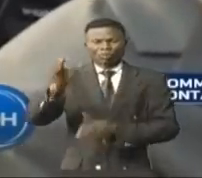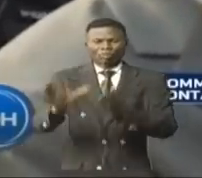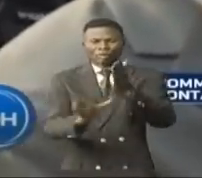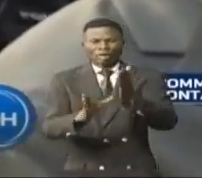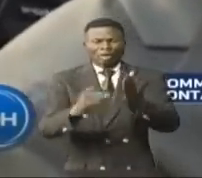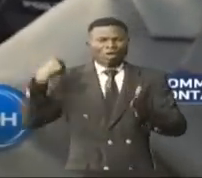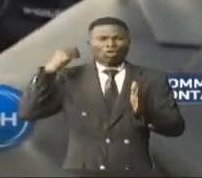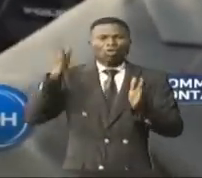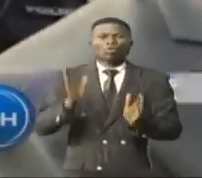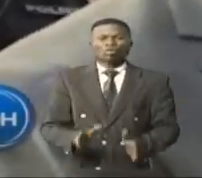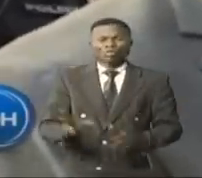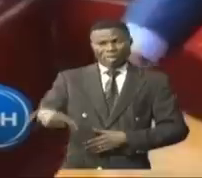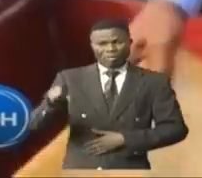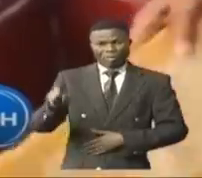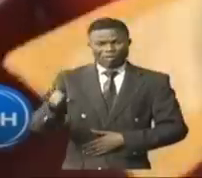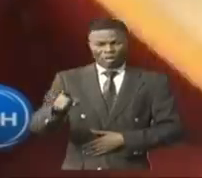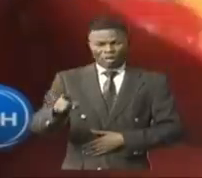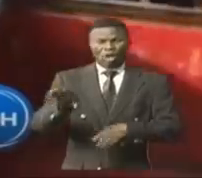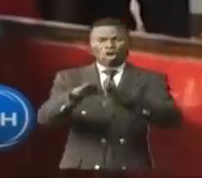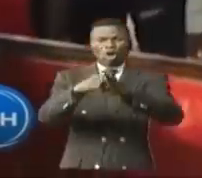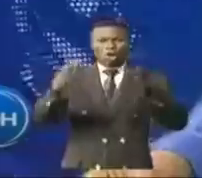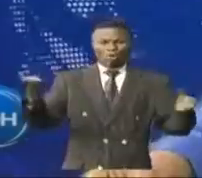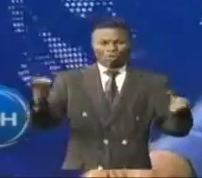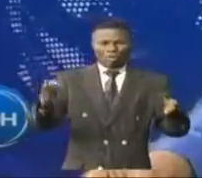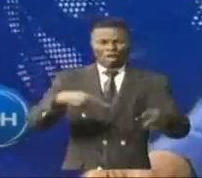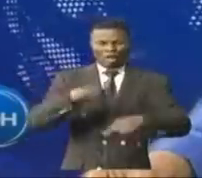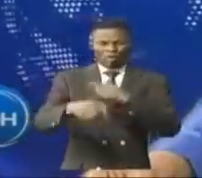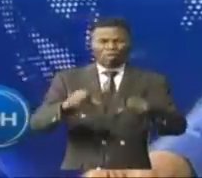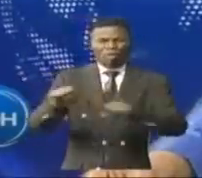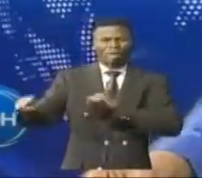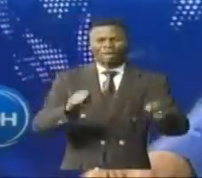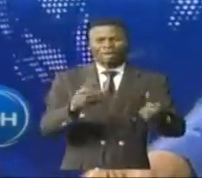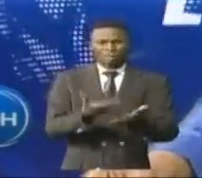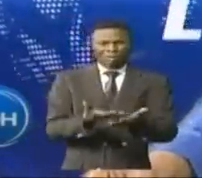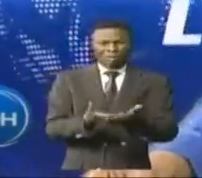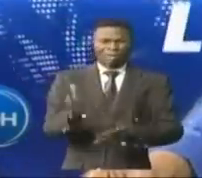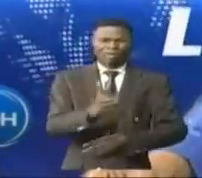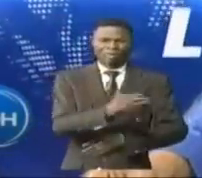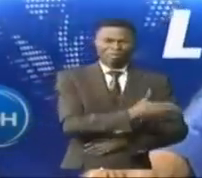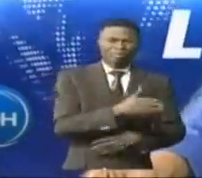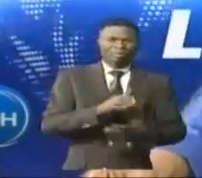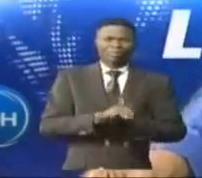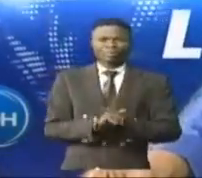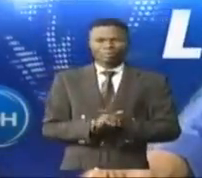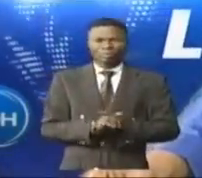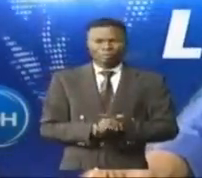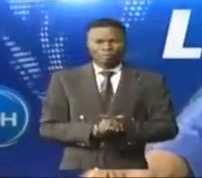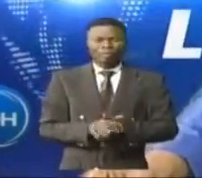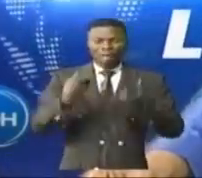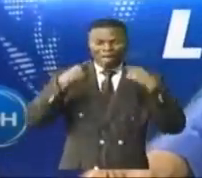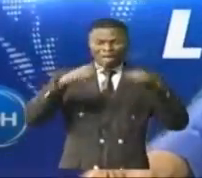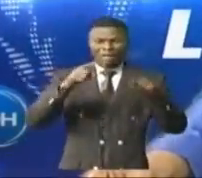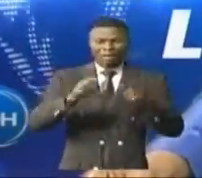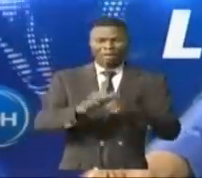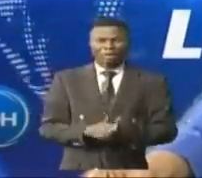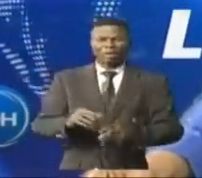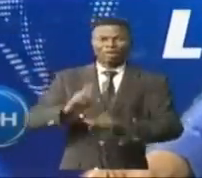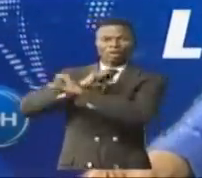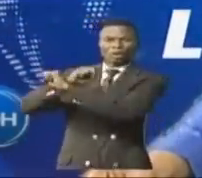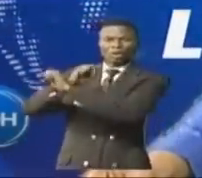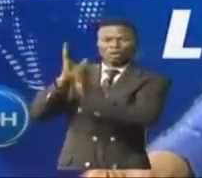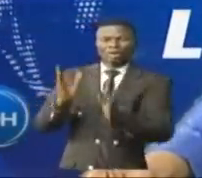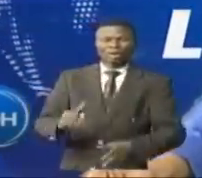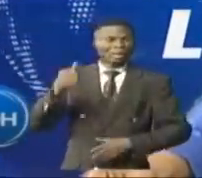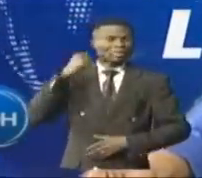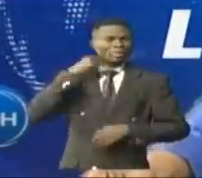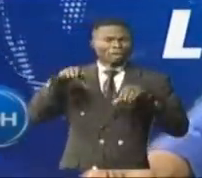vice-gouverneur de cette province qui a procédé au lancement officiel de ces épreuves. Comme annoncé, le syndicat national des médecins